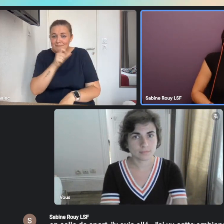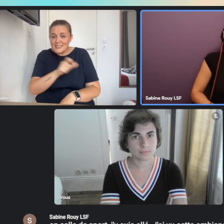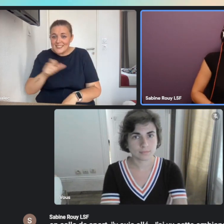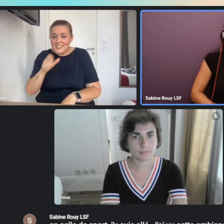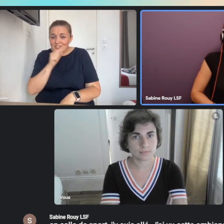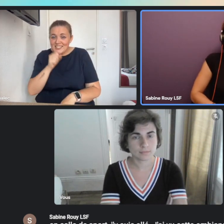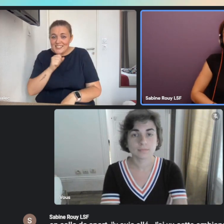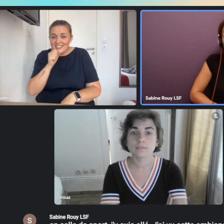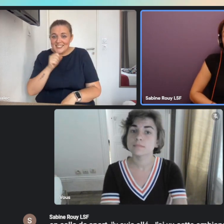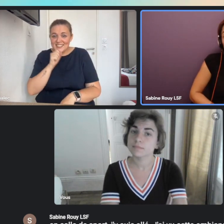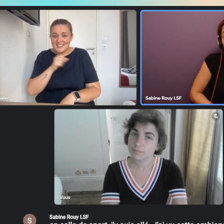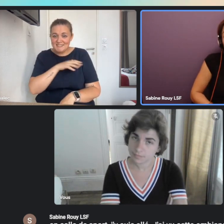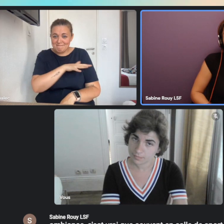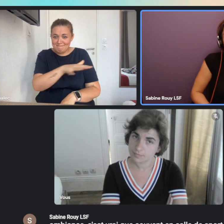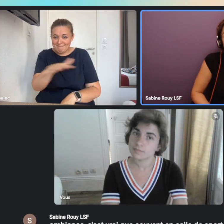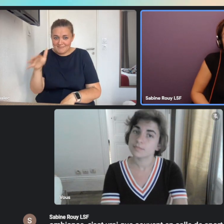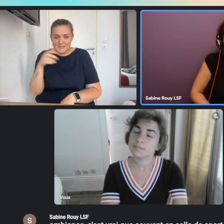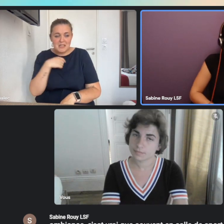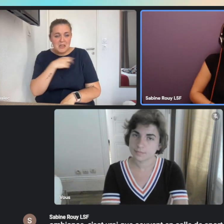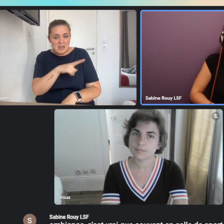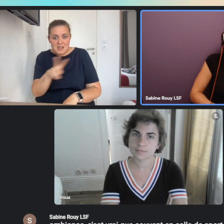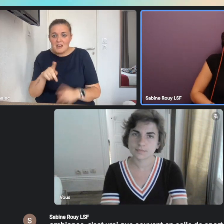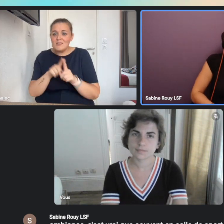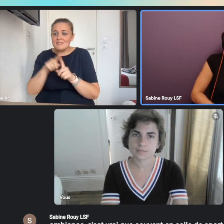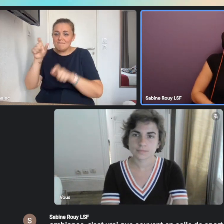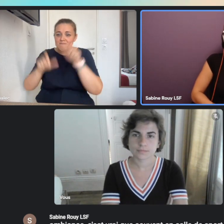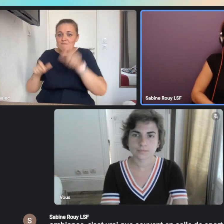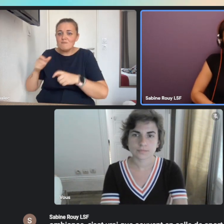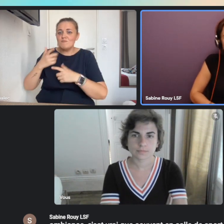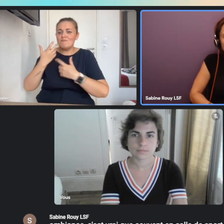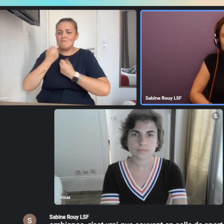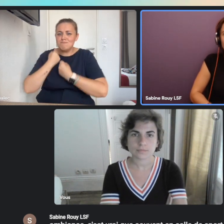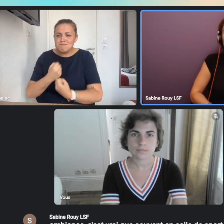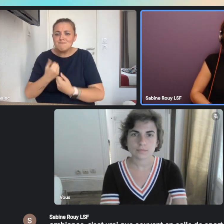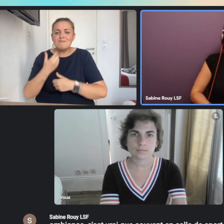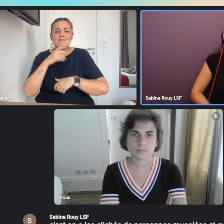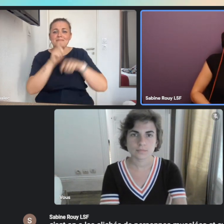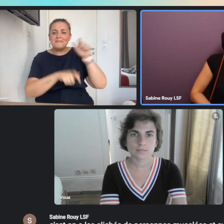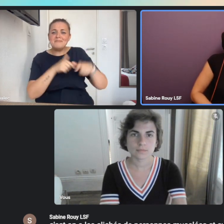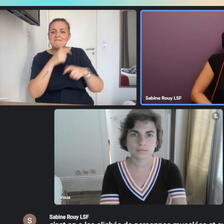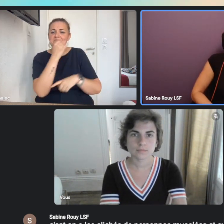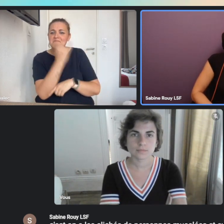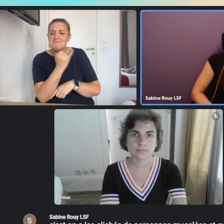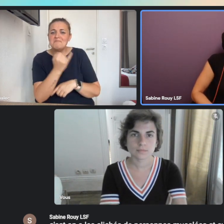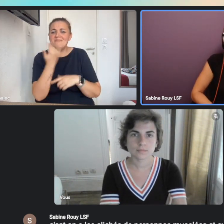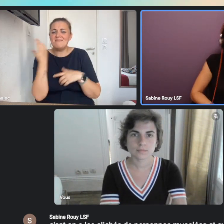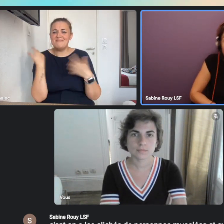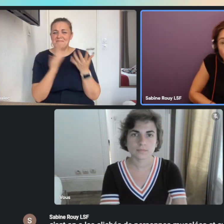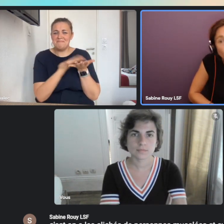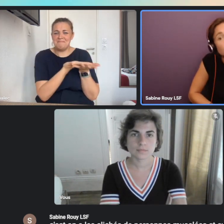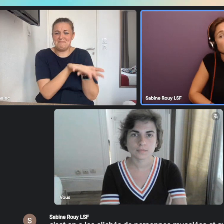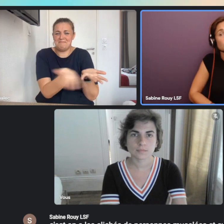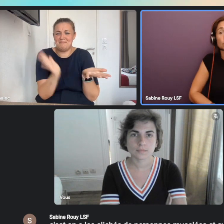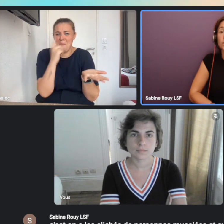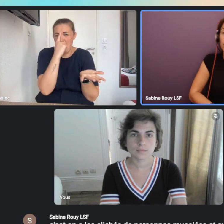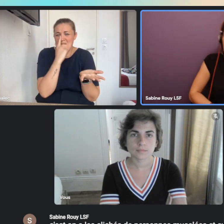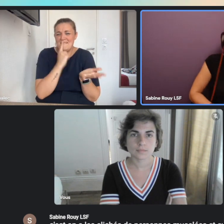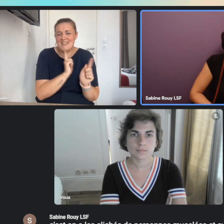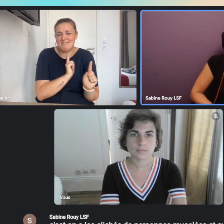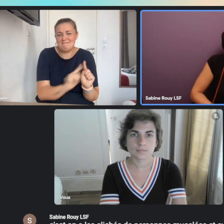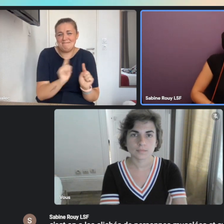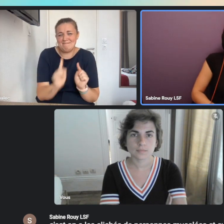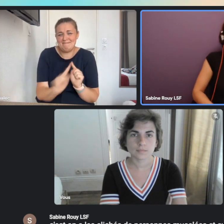C'est plutôt drôle d'ailleurs, c'est la majoritairement des personnes âgées. Je dis: «Ah tiens!» Aussi des personnes, fortes, des personnes